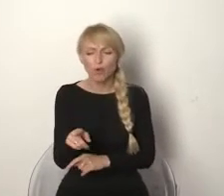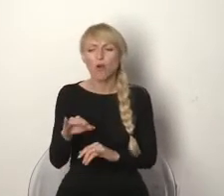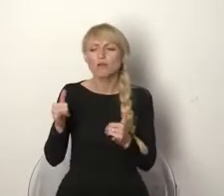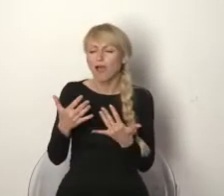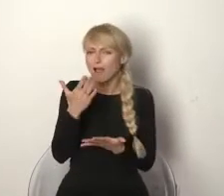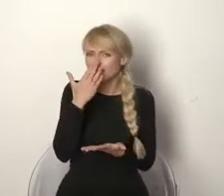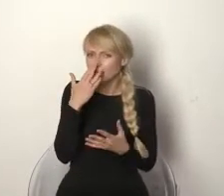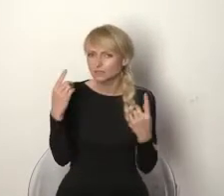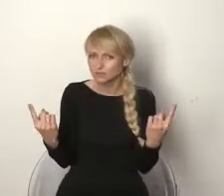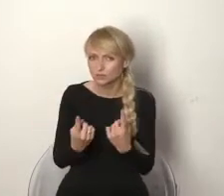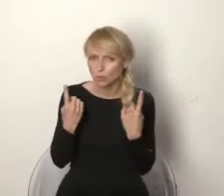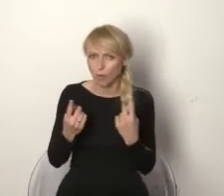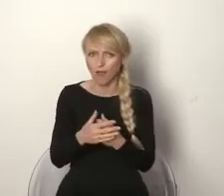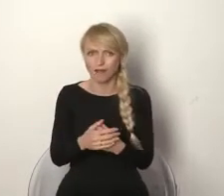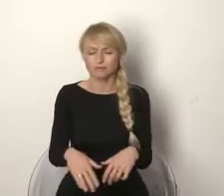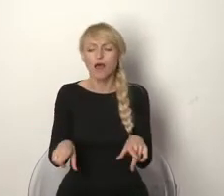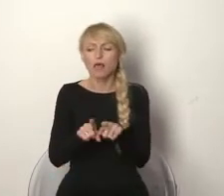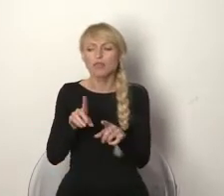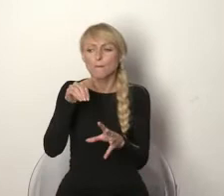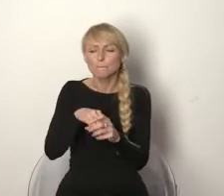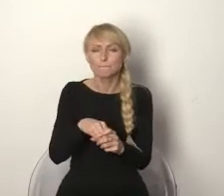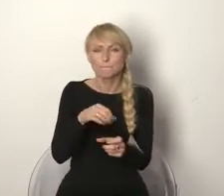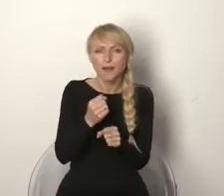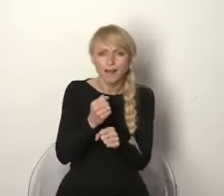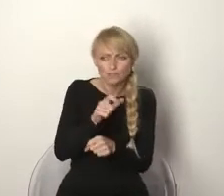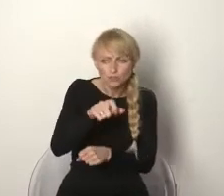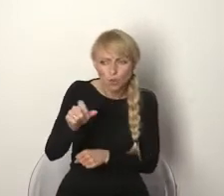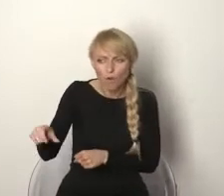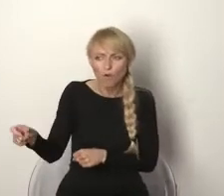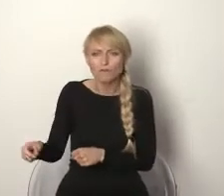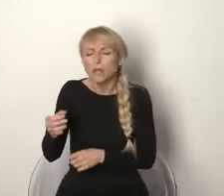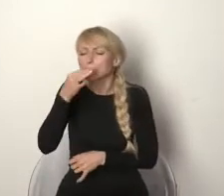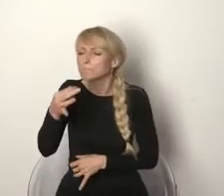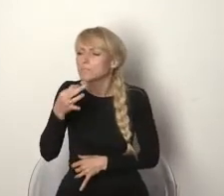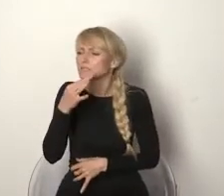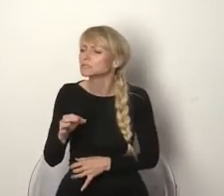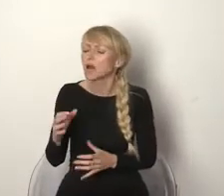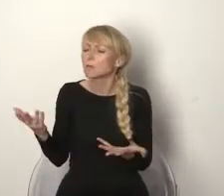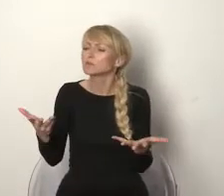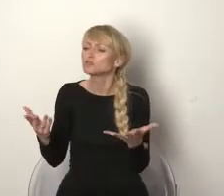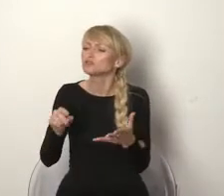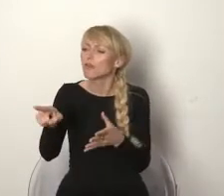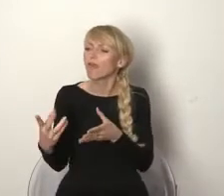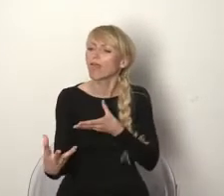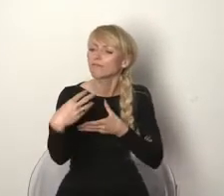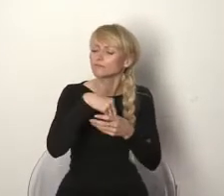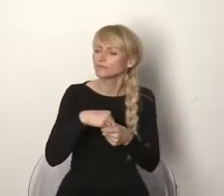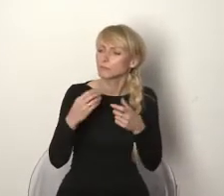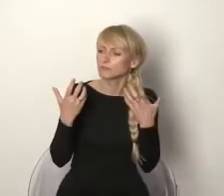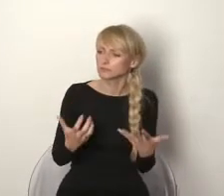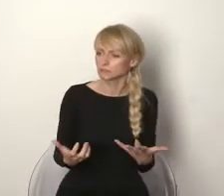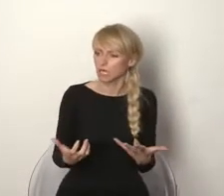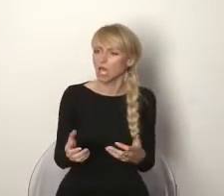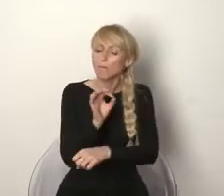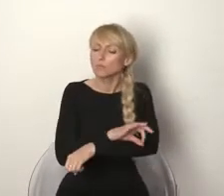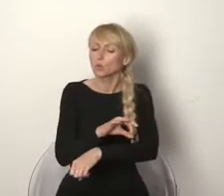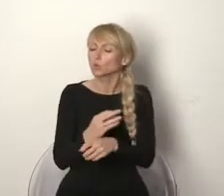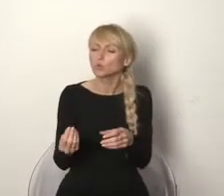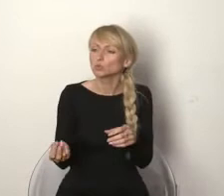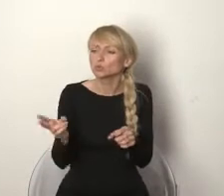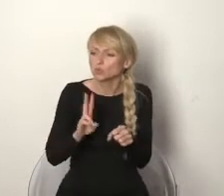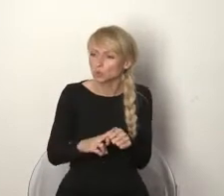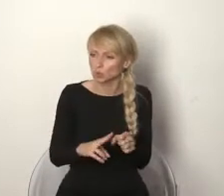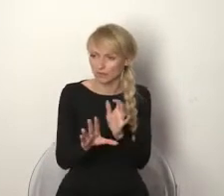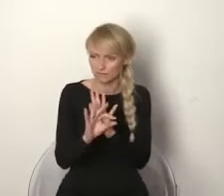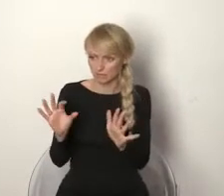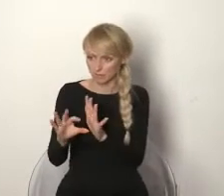ich, jak oni chcieliby się angażować, gdzie oni widzą dla siebie możliwość takiej współpracy, czy są jakieś projekty, które są szczególnie bliskie ich sercu. I na